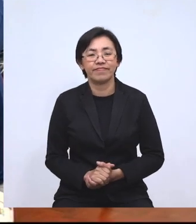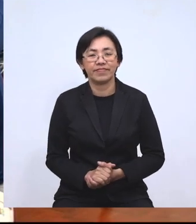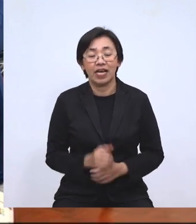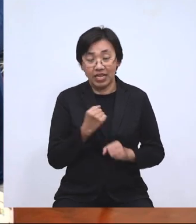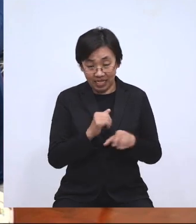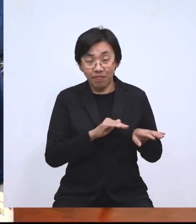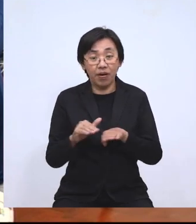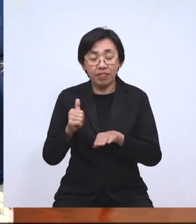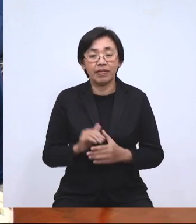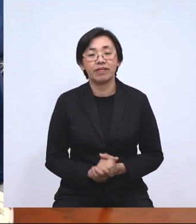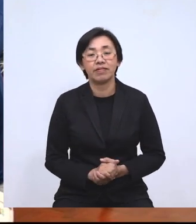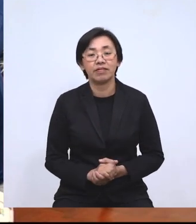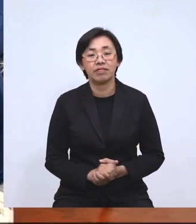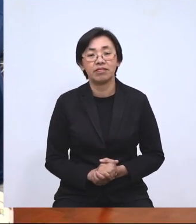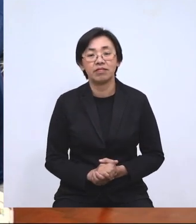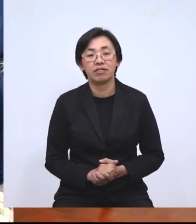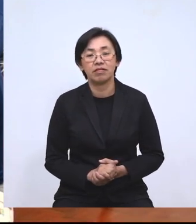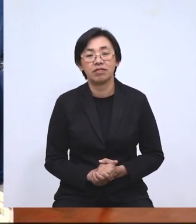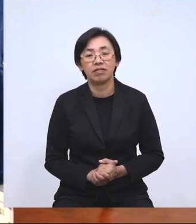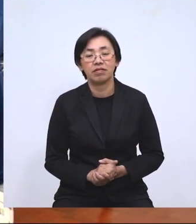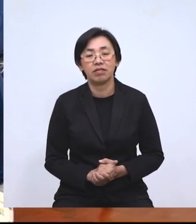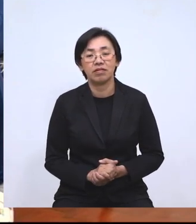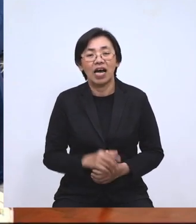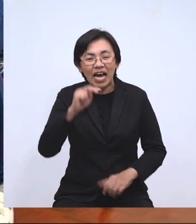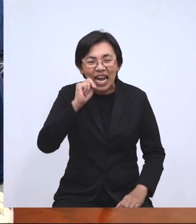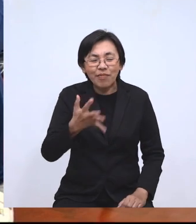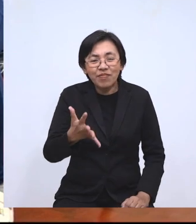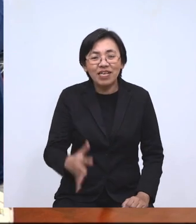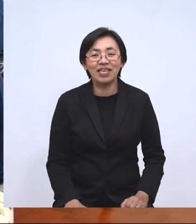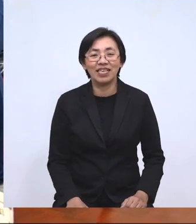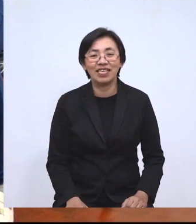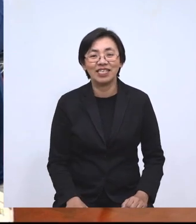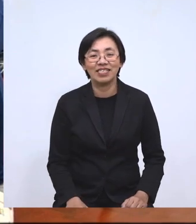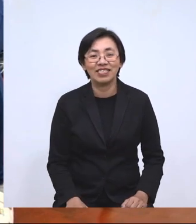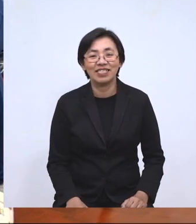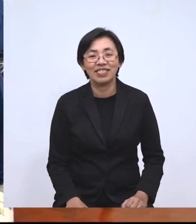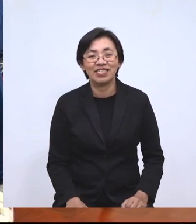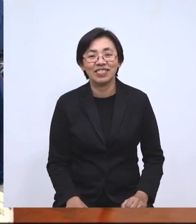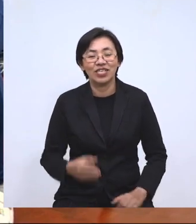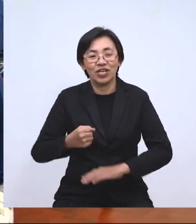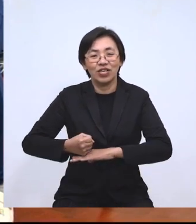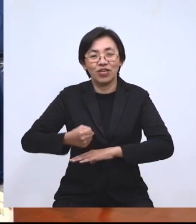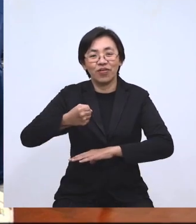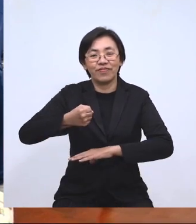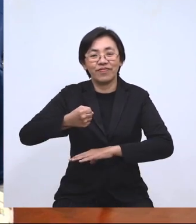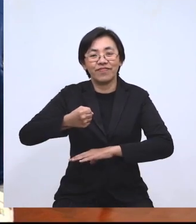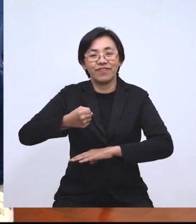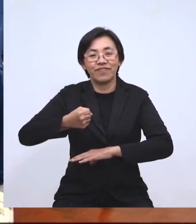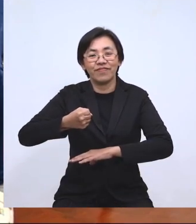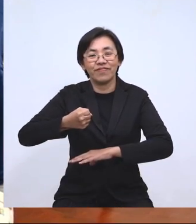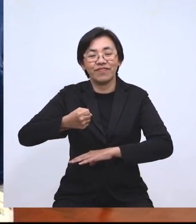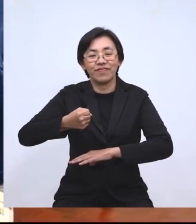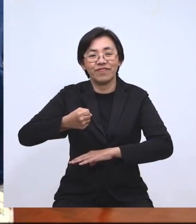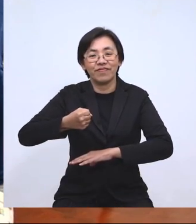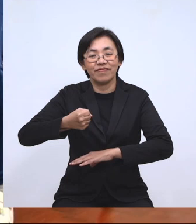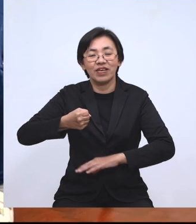ำพร้อมกับครูหวาน ได้ไหมครับ ยกมันเยอะไป ยังไม่มีน้ำ ไม่ได้เ ยกอ่ะยกขึ้น